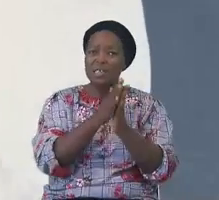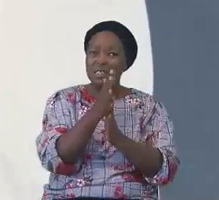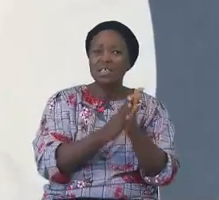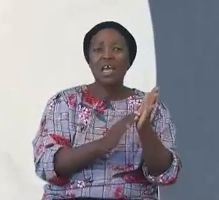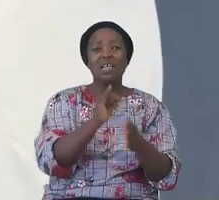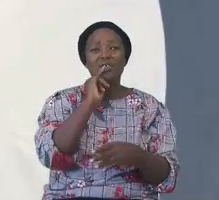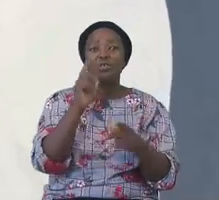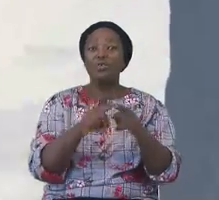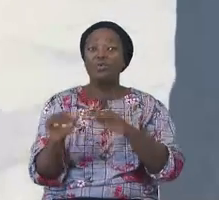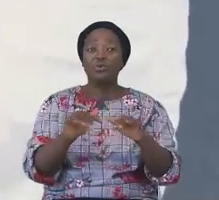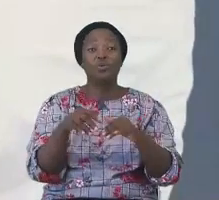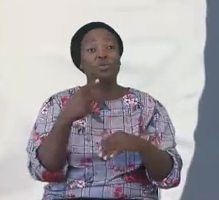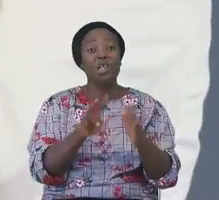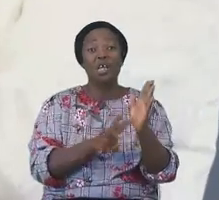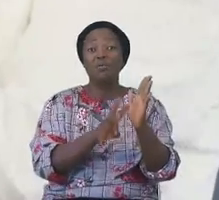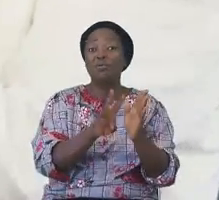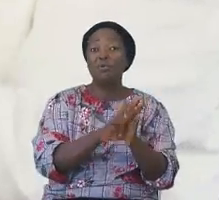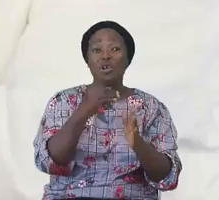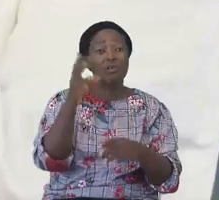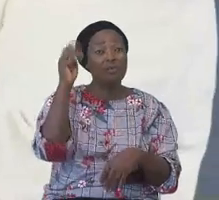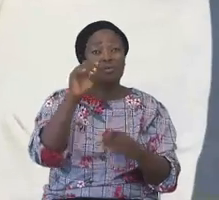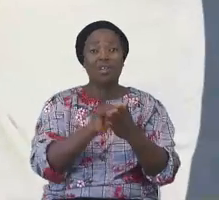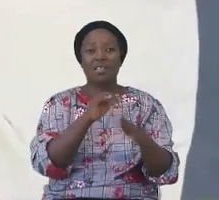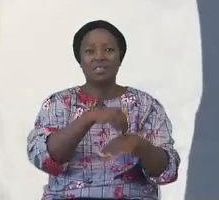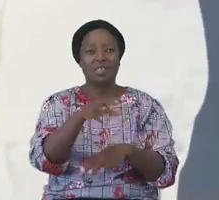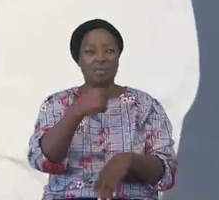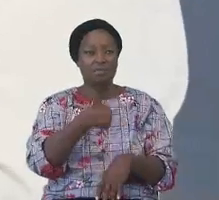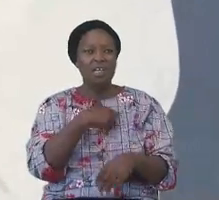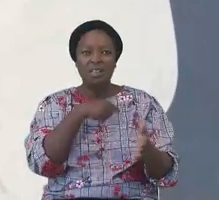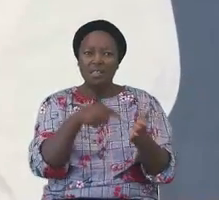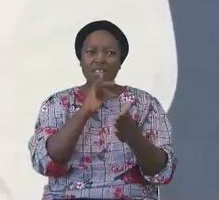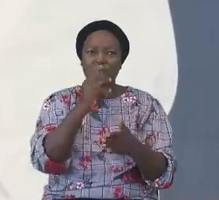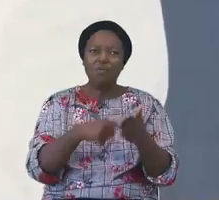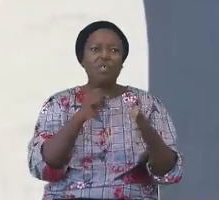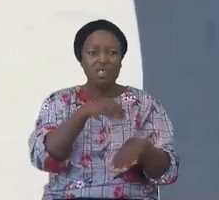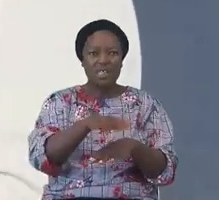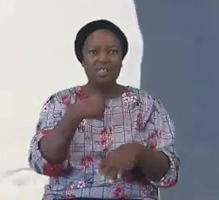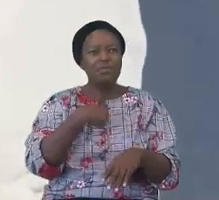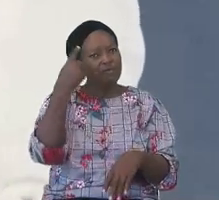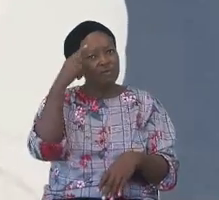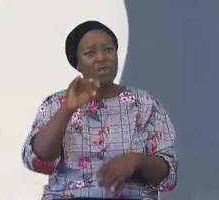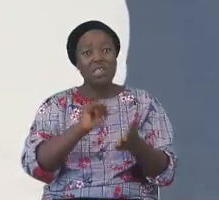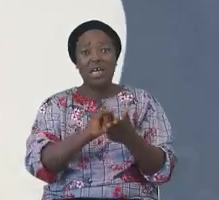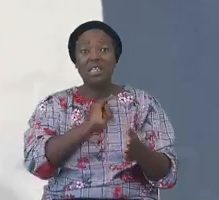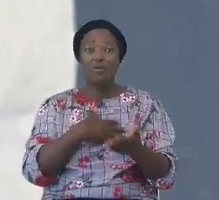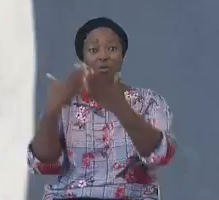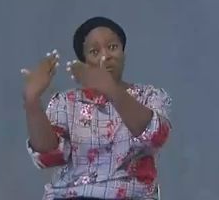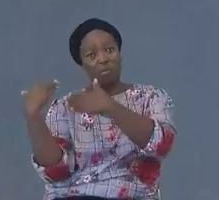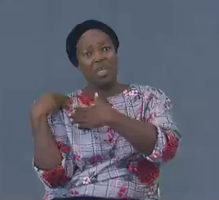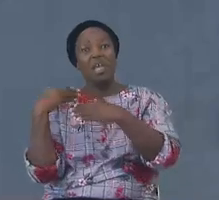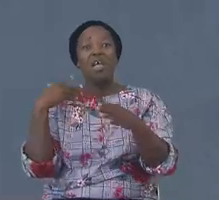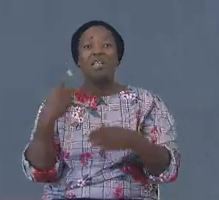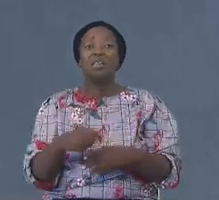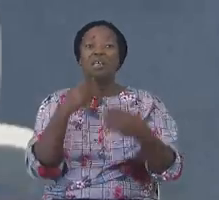Je suis venu avec une mission et ma volonté est de faire la volonté de celui qui m'a